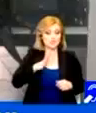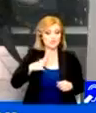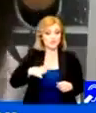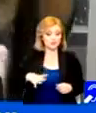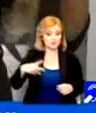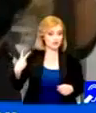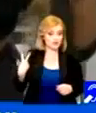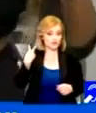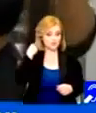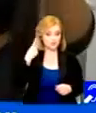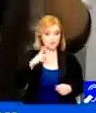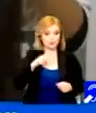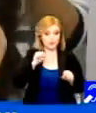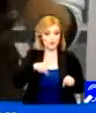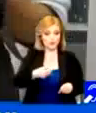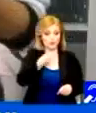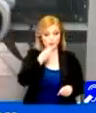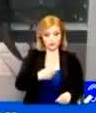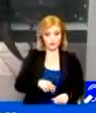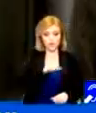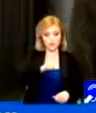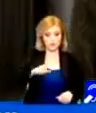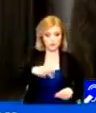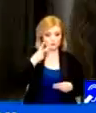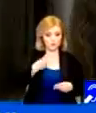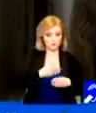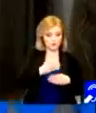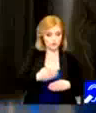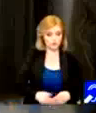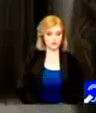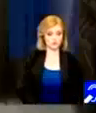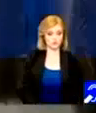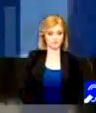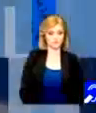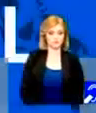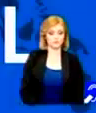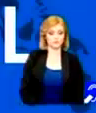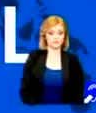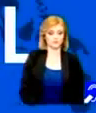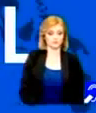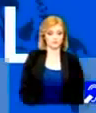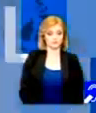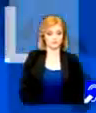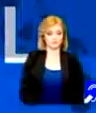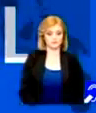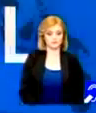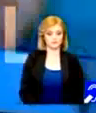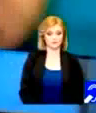pentru mâncare. Suntem martori ai tabloului tragic din țara sud-americană, mai târziu în telejurnal.